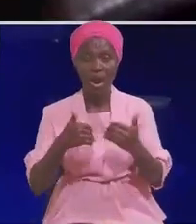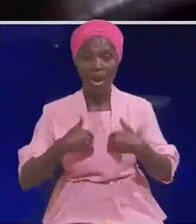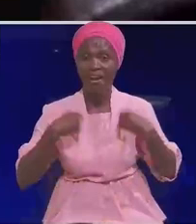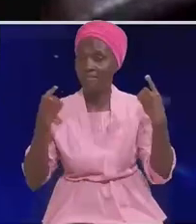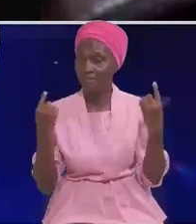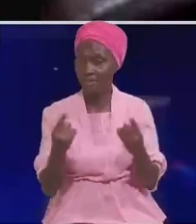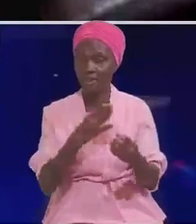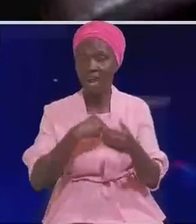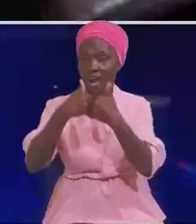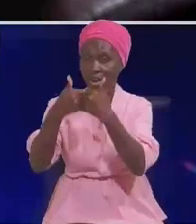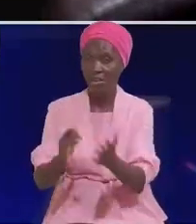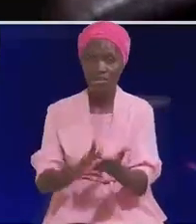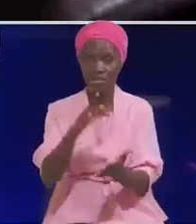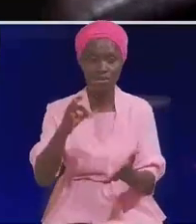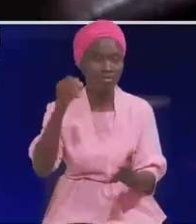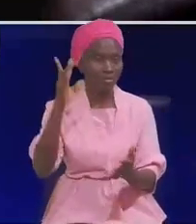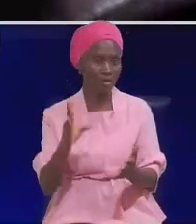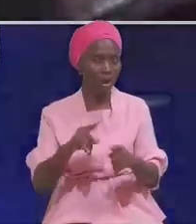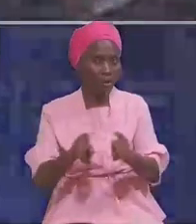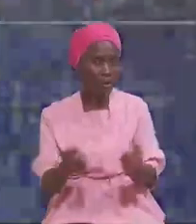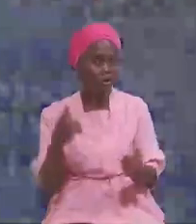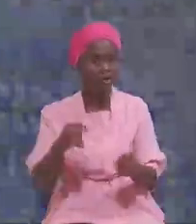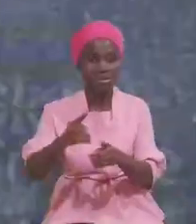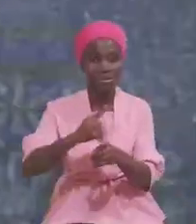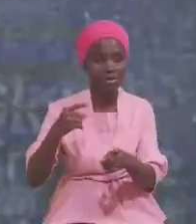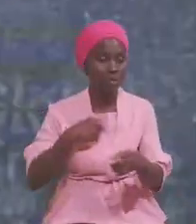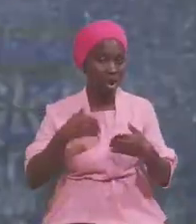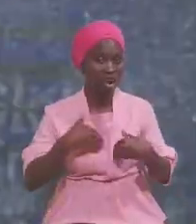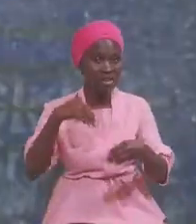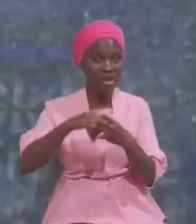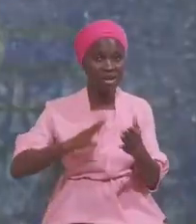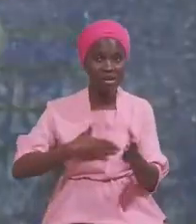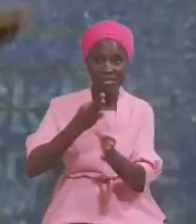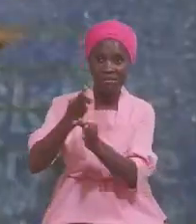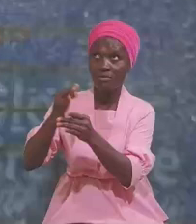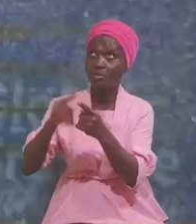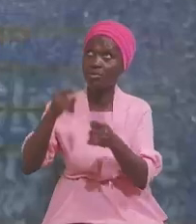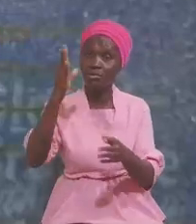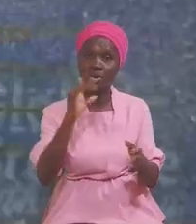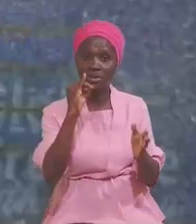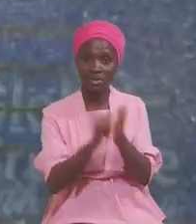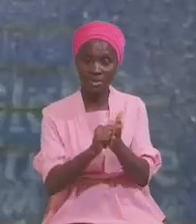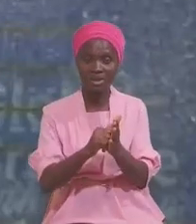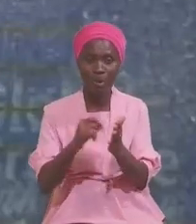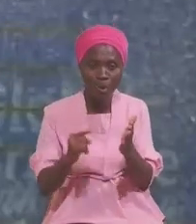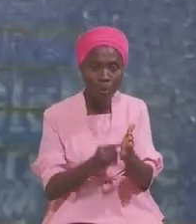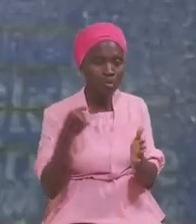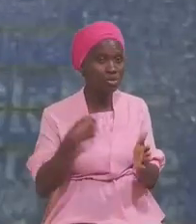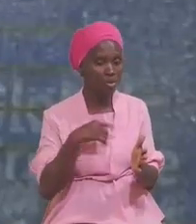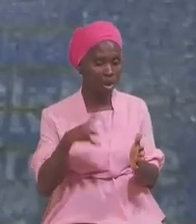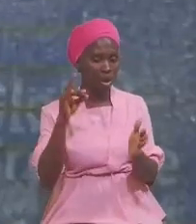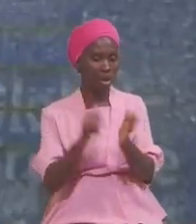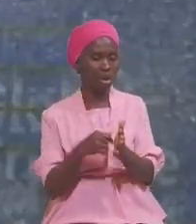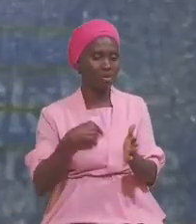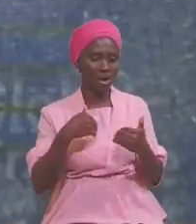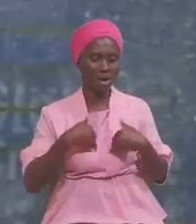l'obligation que nous avons dans notre fidélité à Dieu, c'est que dès qu'on découvre que nous avons